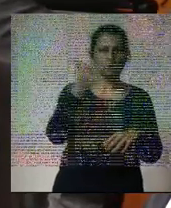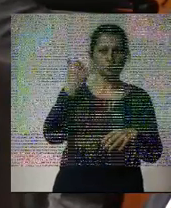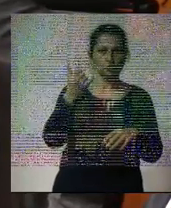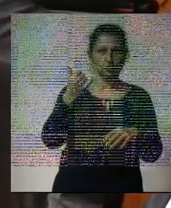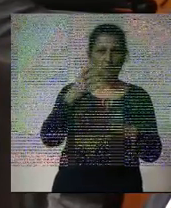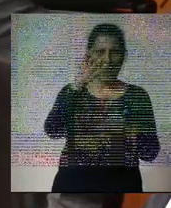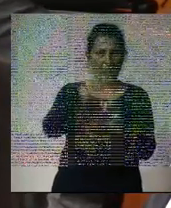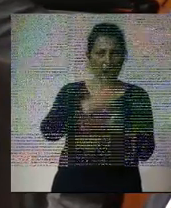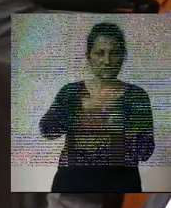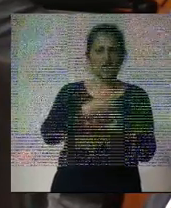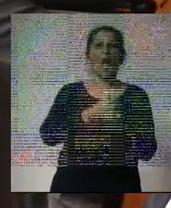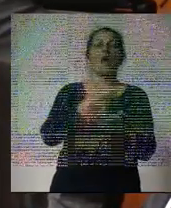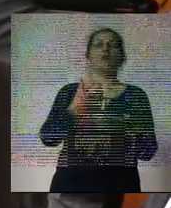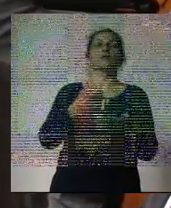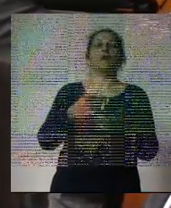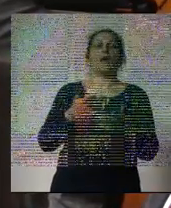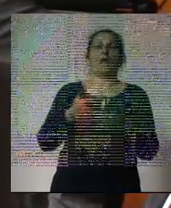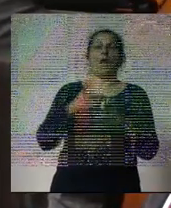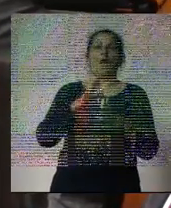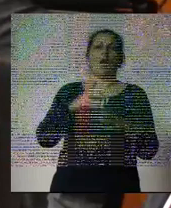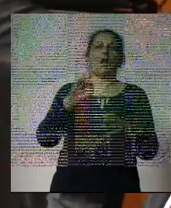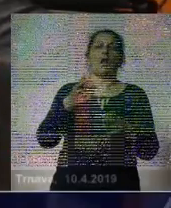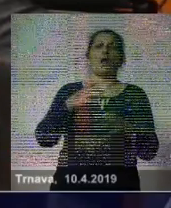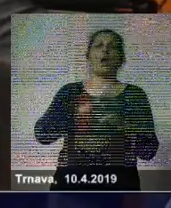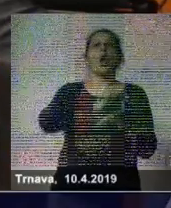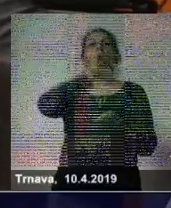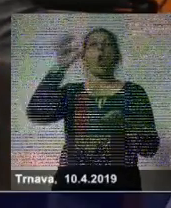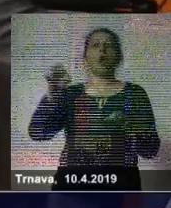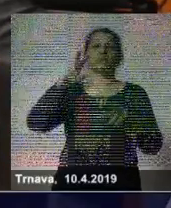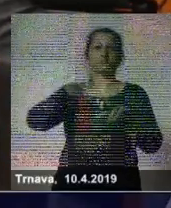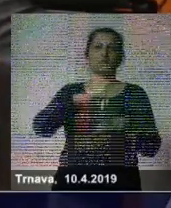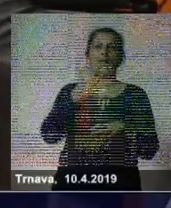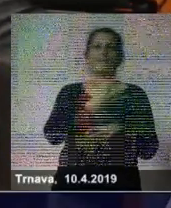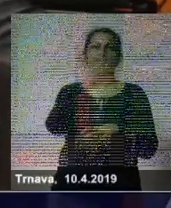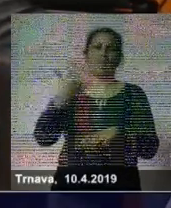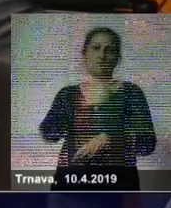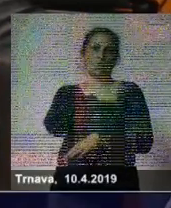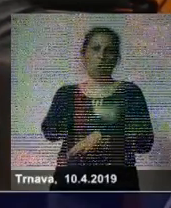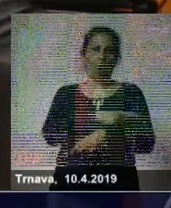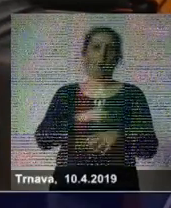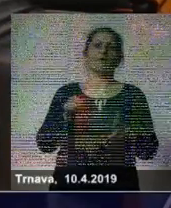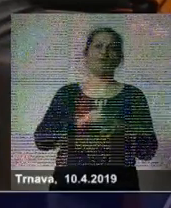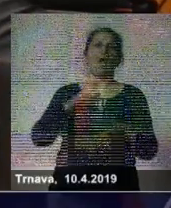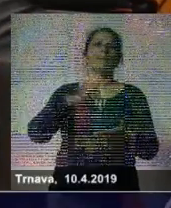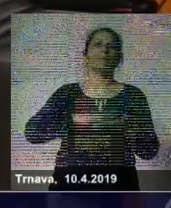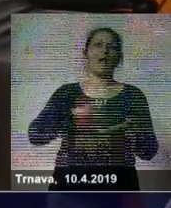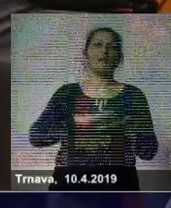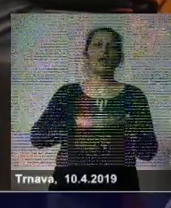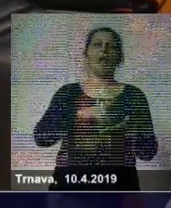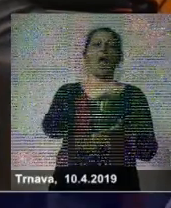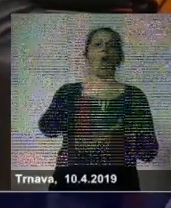o ambície a 5-ročných funkčných obdobiach, takisto ich materiály o rozvojových koncepciách jednotlivých organizácií